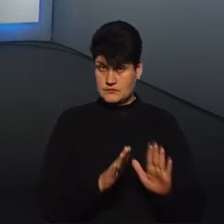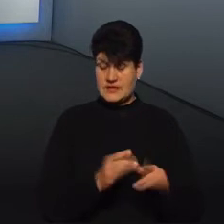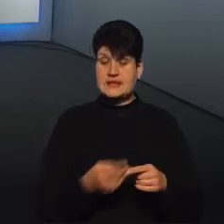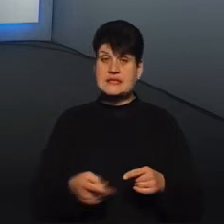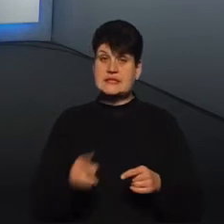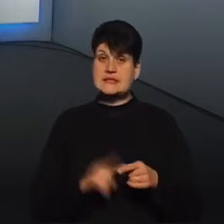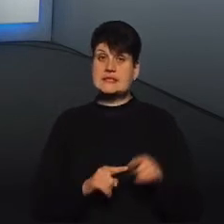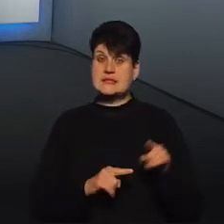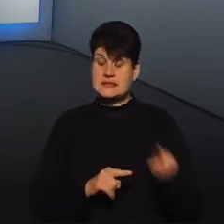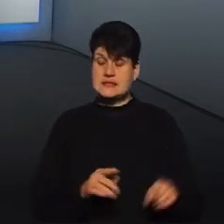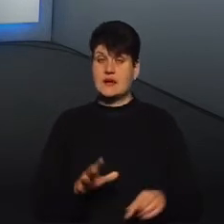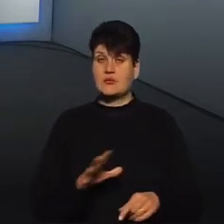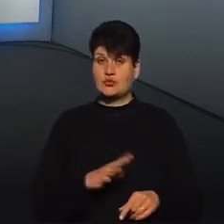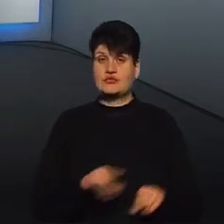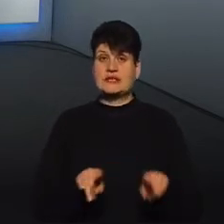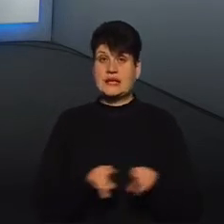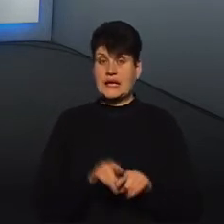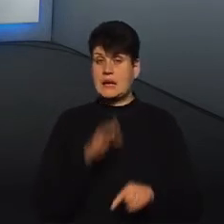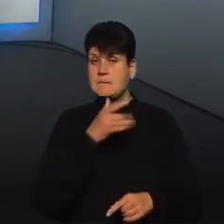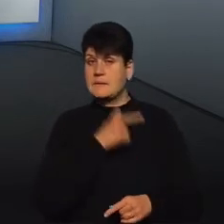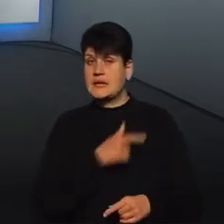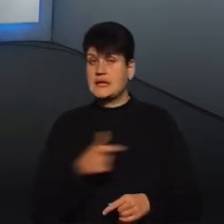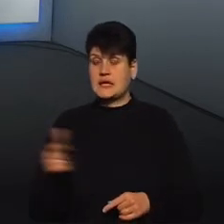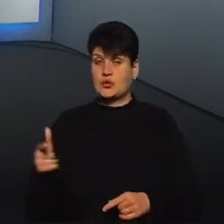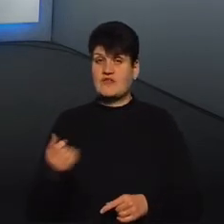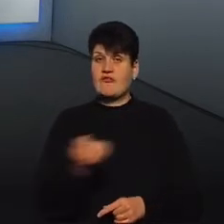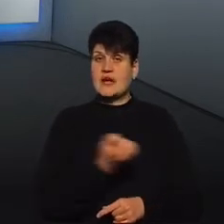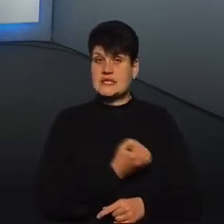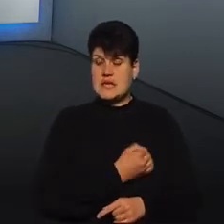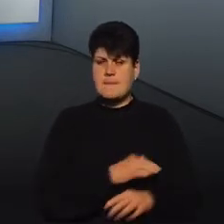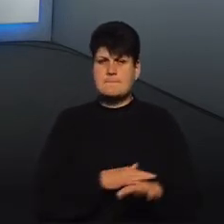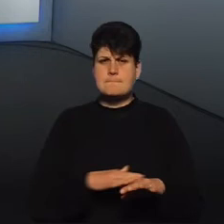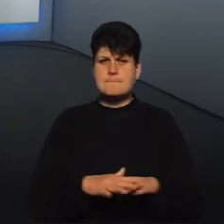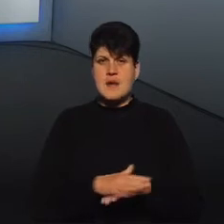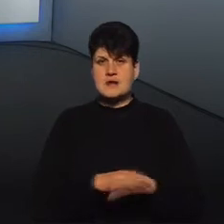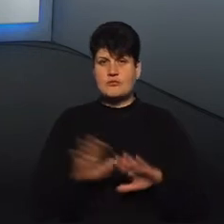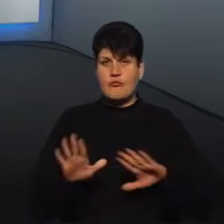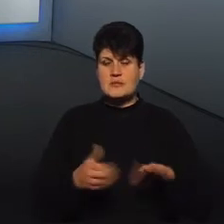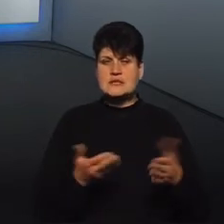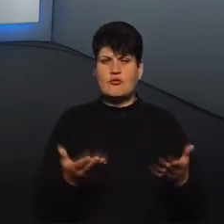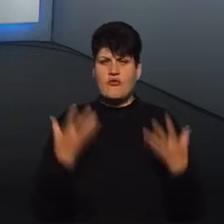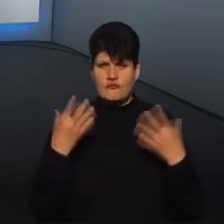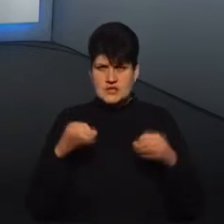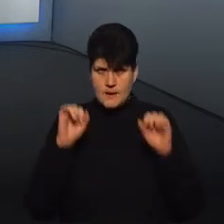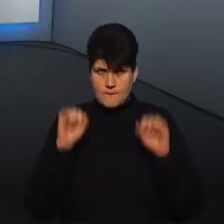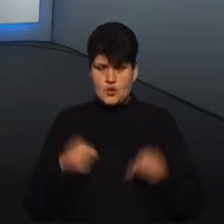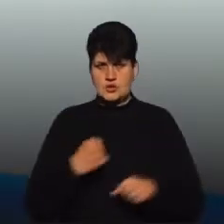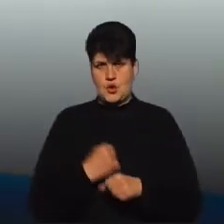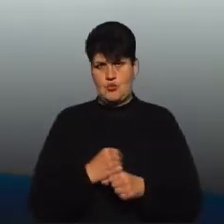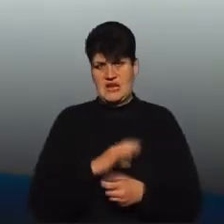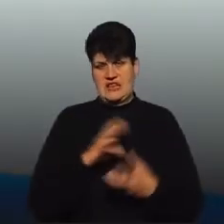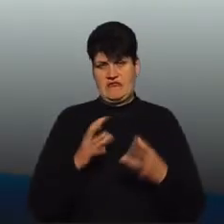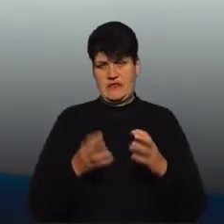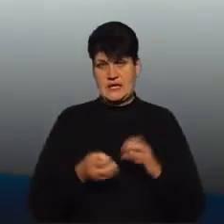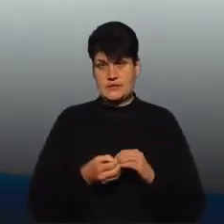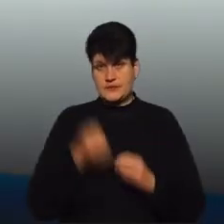ось такий період вакцинації масової, після якої вже можна робити висновки. Дякую.